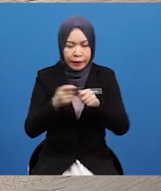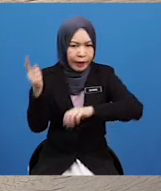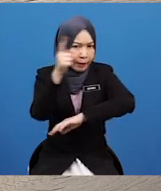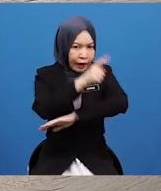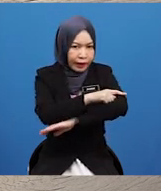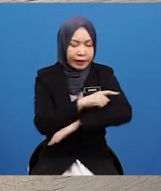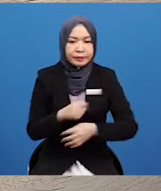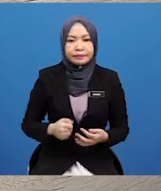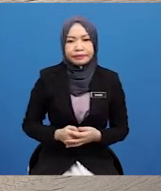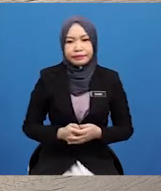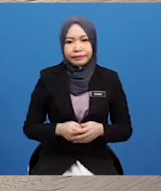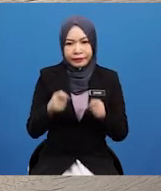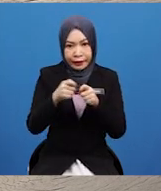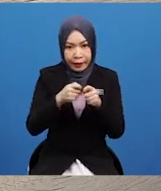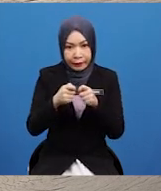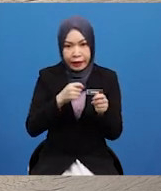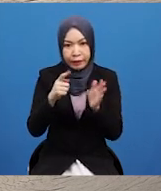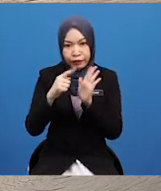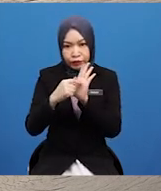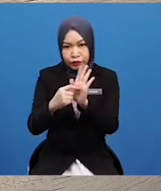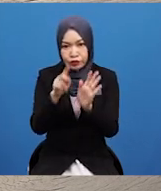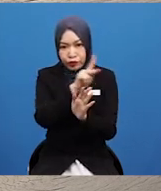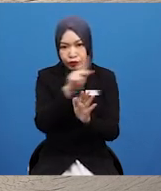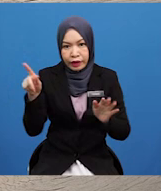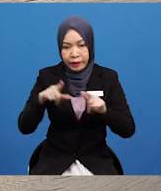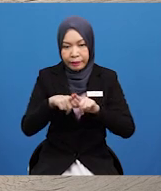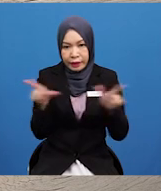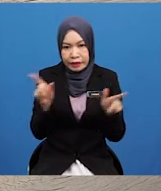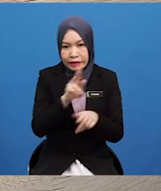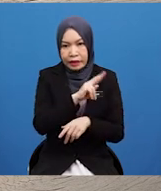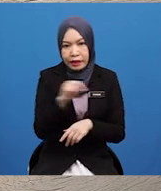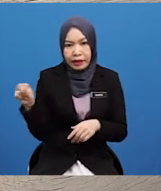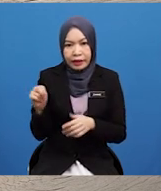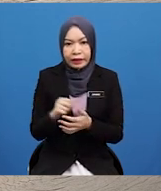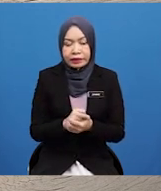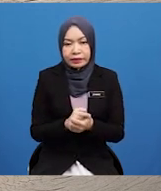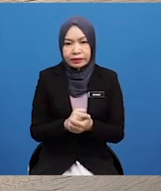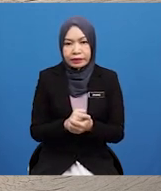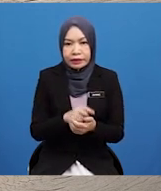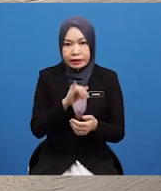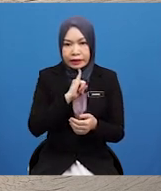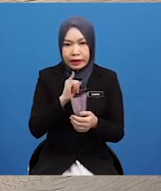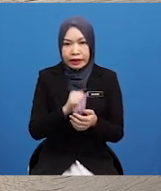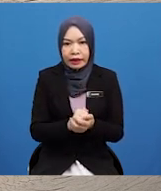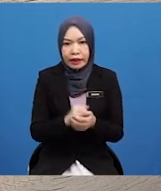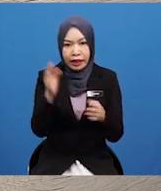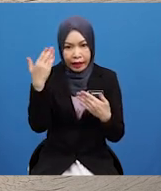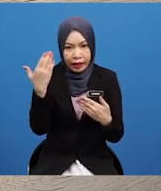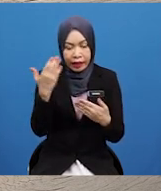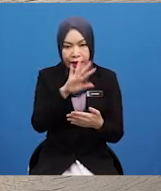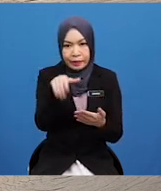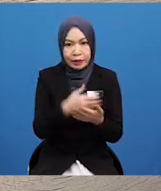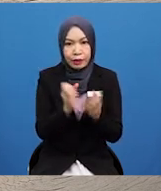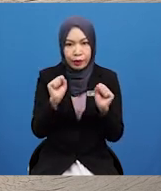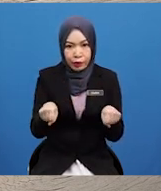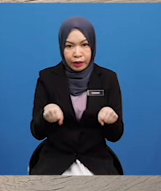Tiap-tiap menunjukkan pisahan. Cikgu harap semua pelajar boleh ikuti pelajaran cikgu setakat ini.